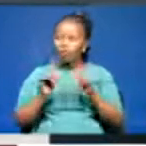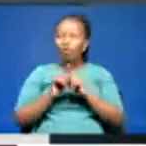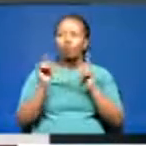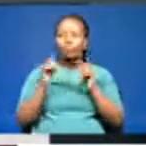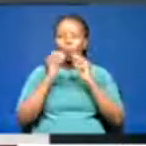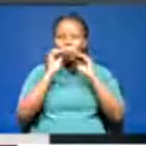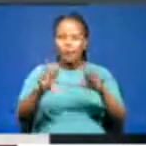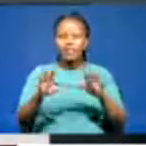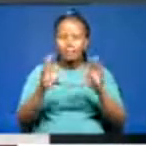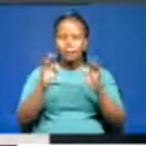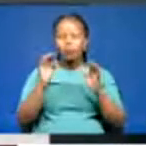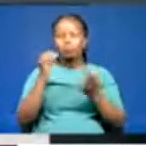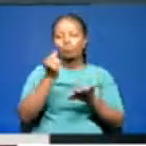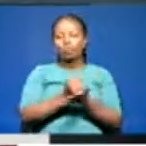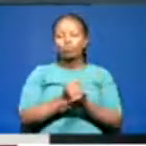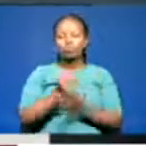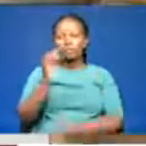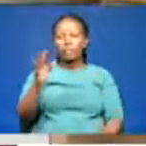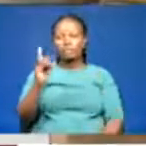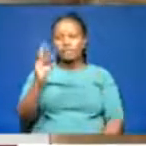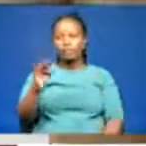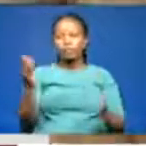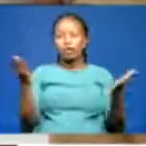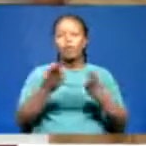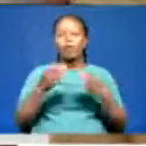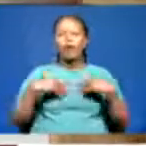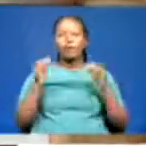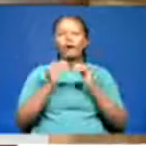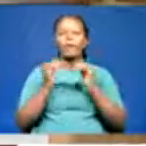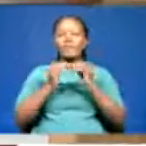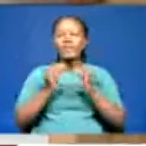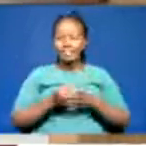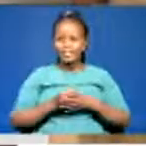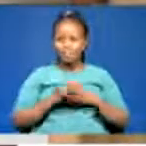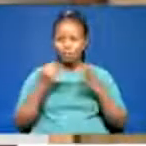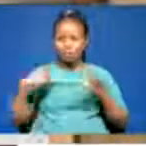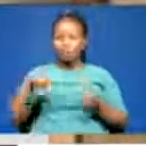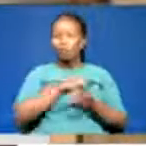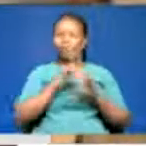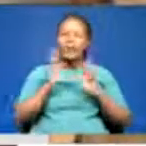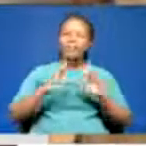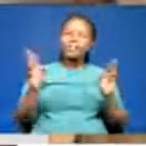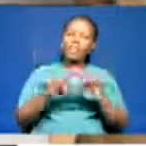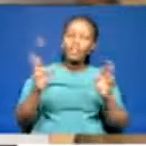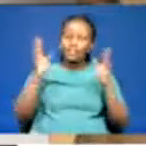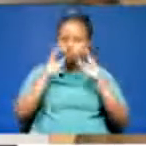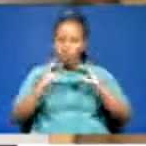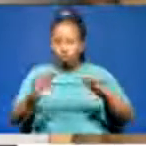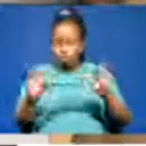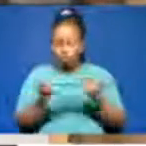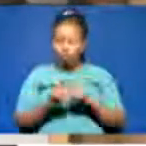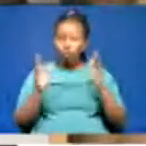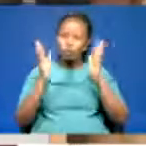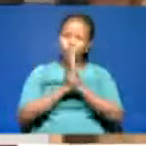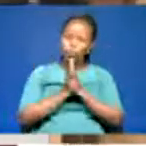offices where the MP held his inaugural meeting. Walitakuwa karibu kuwabariki kuwaombea ili performance yao mzuri lakini